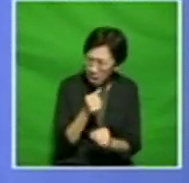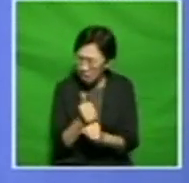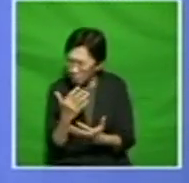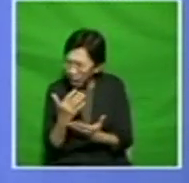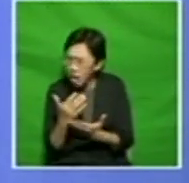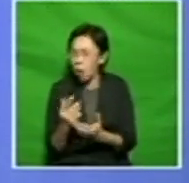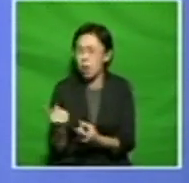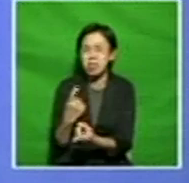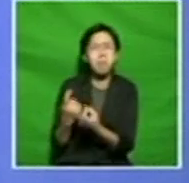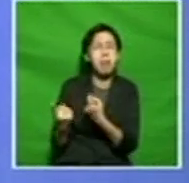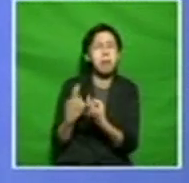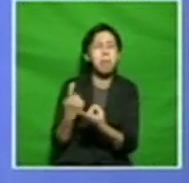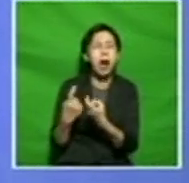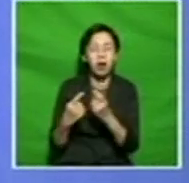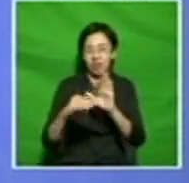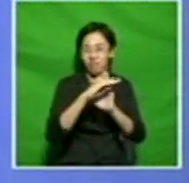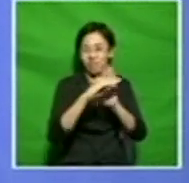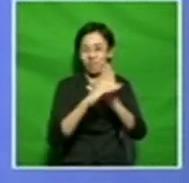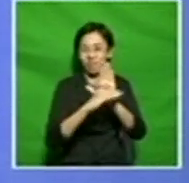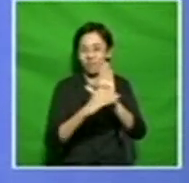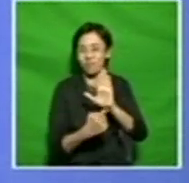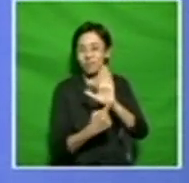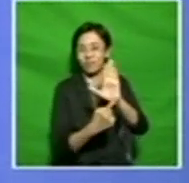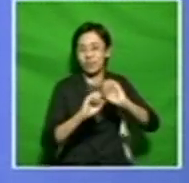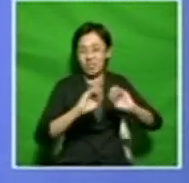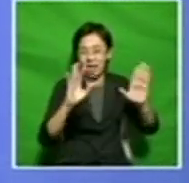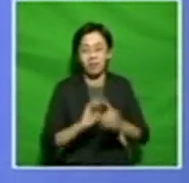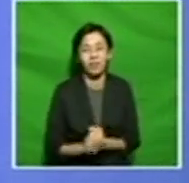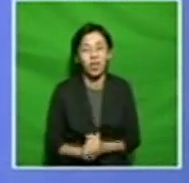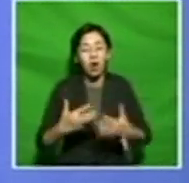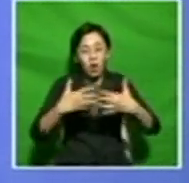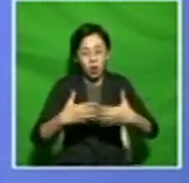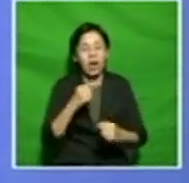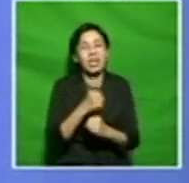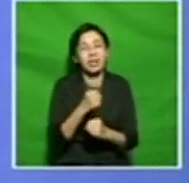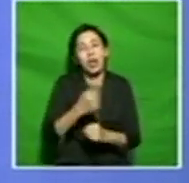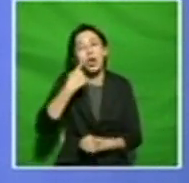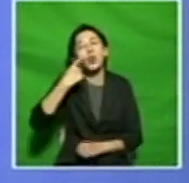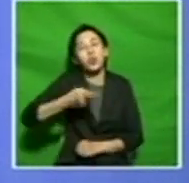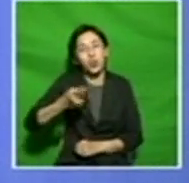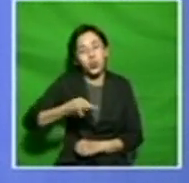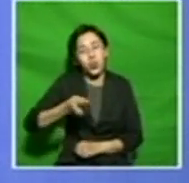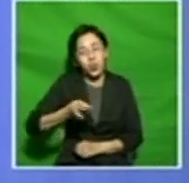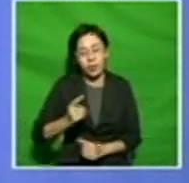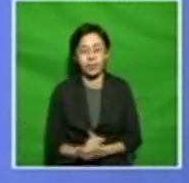แล้วครับยกตัวอย่างเช่นโรงงานยังเปิดทำการได้ตามปกติ